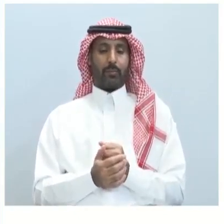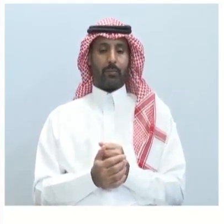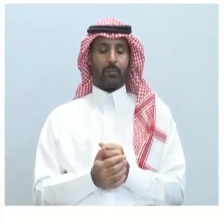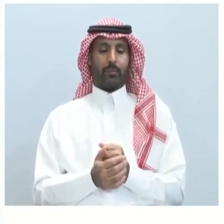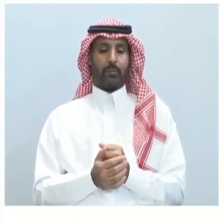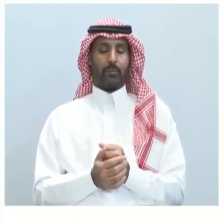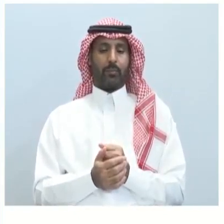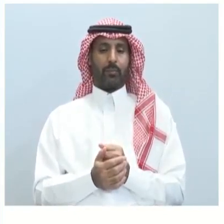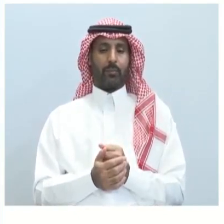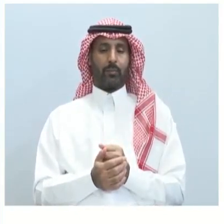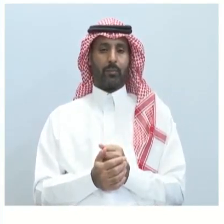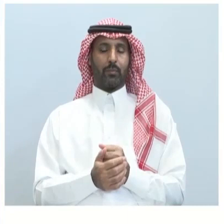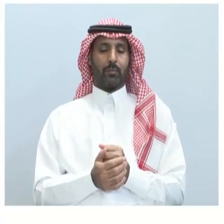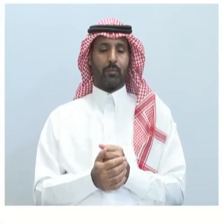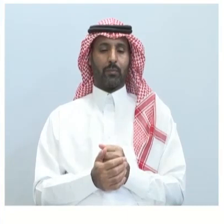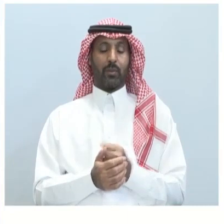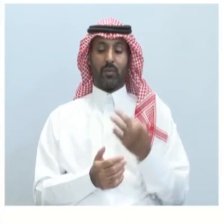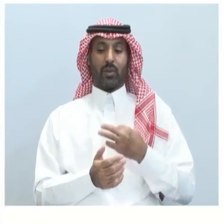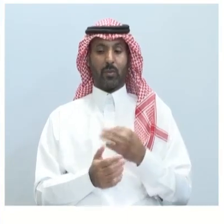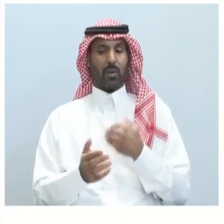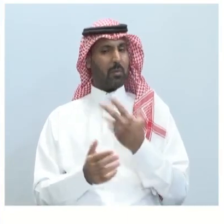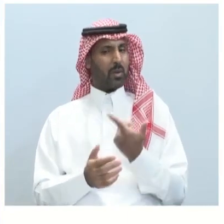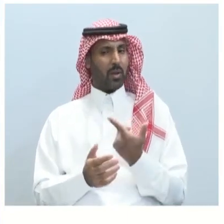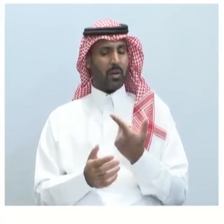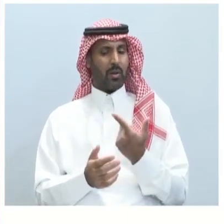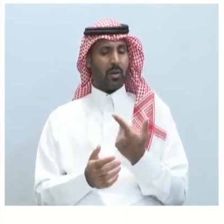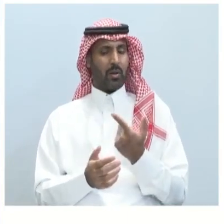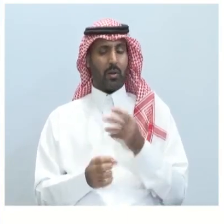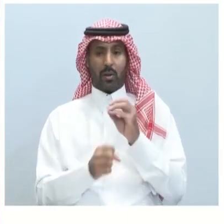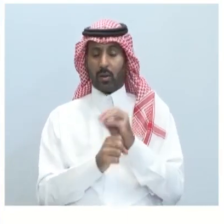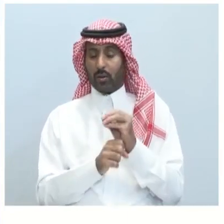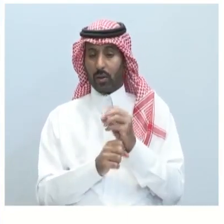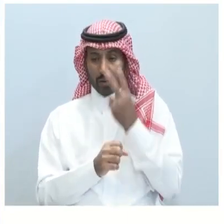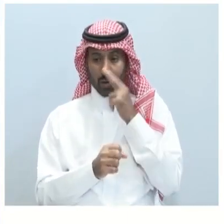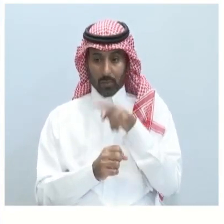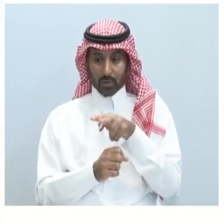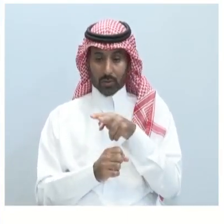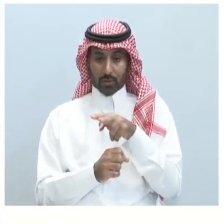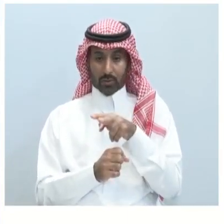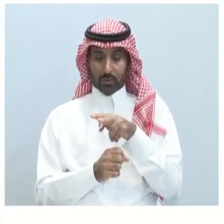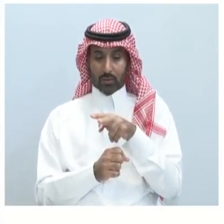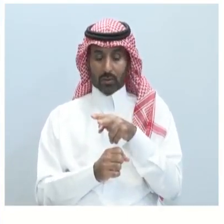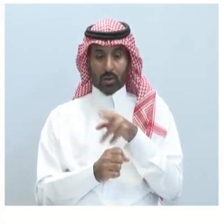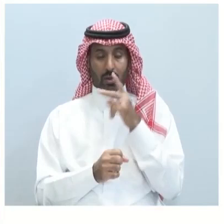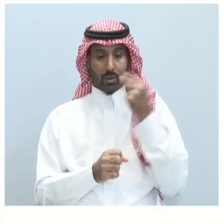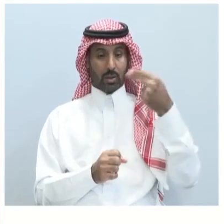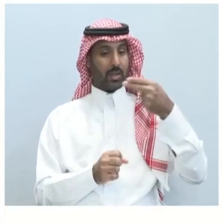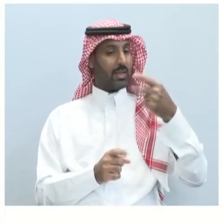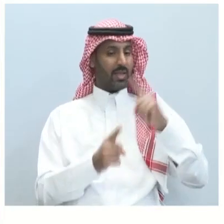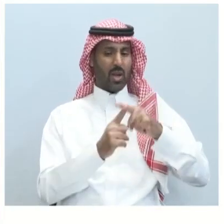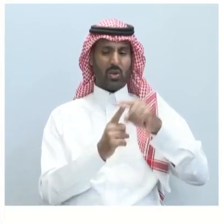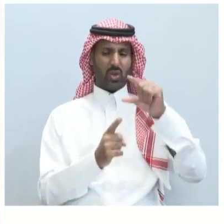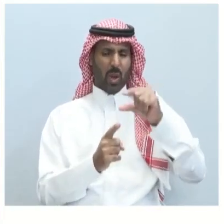ما اقدر استخدمها الا في حاله واحده اذا طلب مني التركيز سواء كان تركيز الهيدروجين